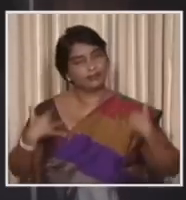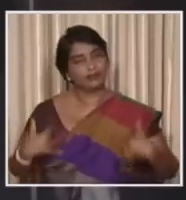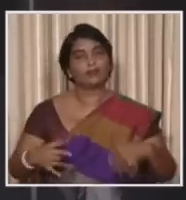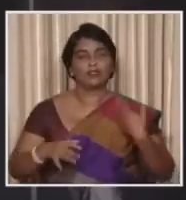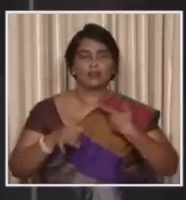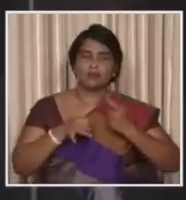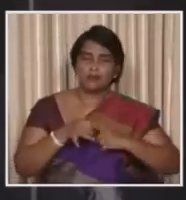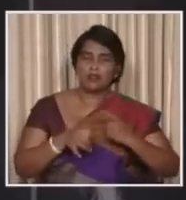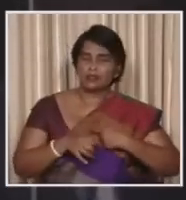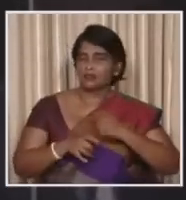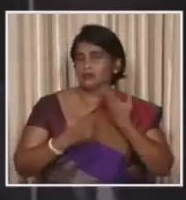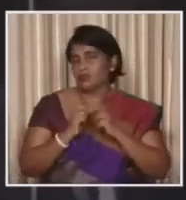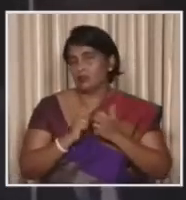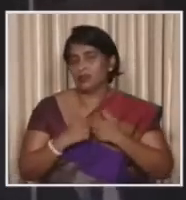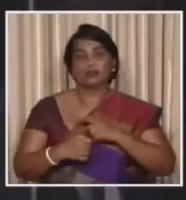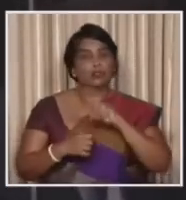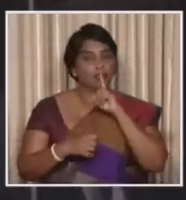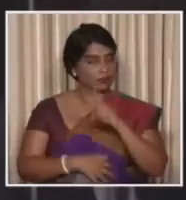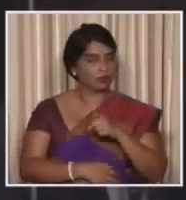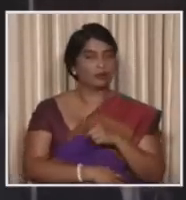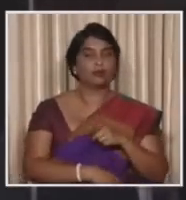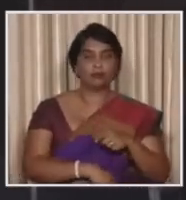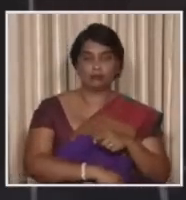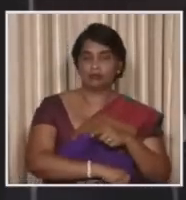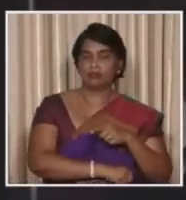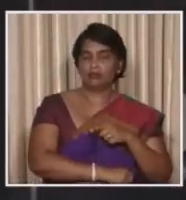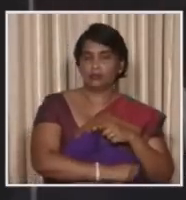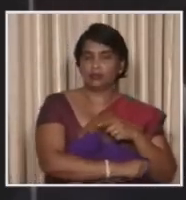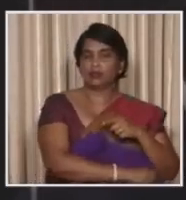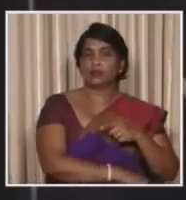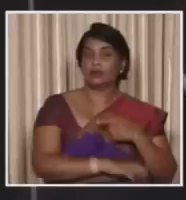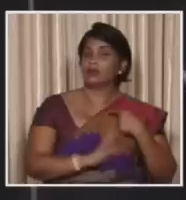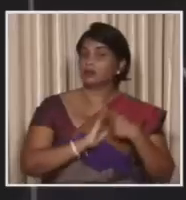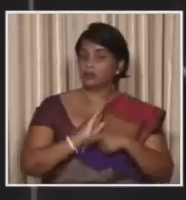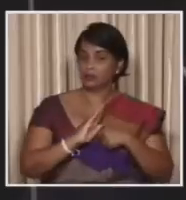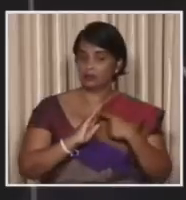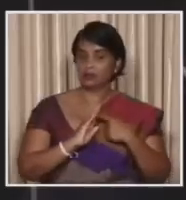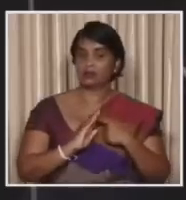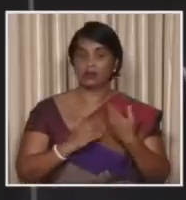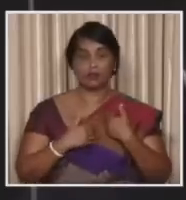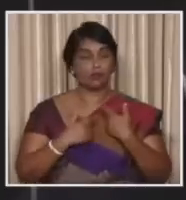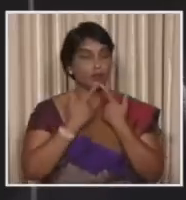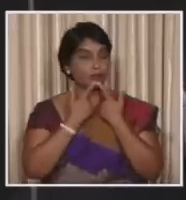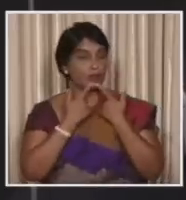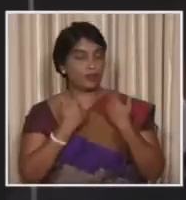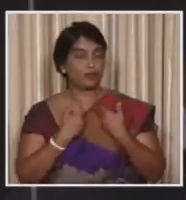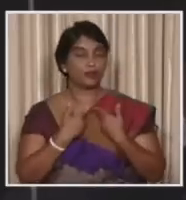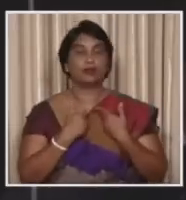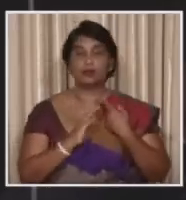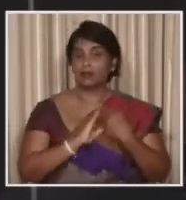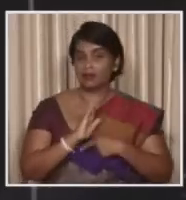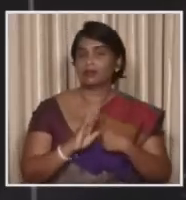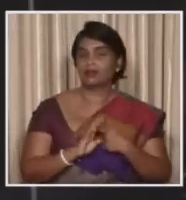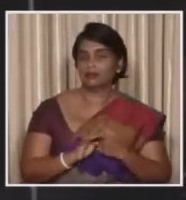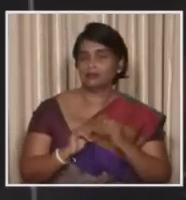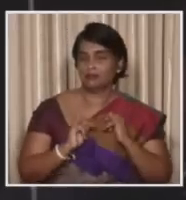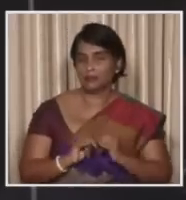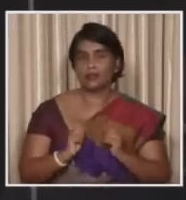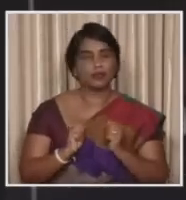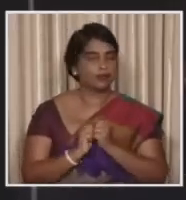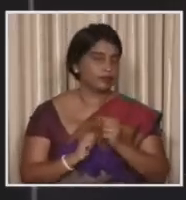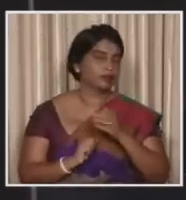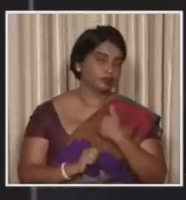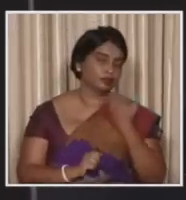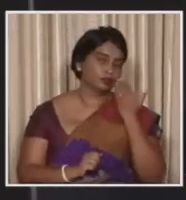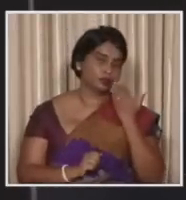ගැන මැසිල්න ගන්න හැටි මේක ඉතා රටට අපේ කීර්තියටත් අහිතකර ක්‍රියාවක් හැටියටයි